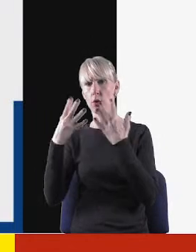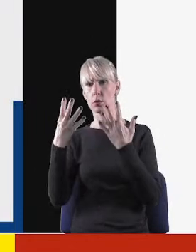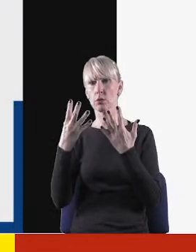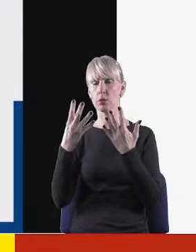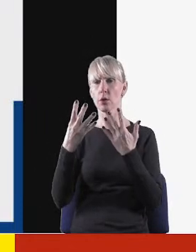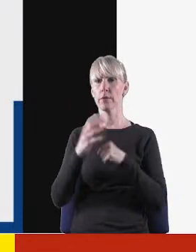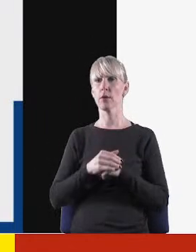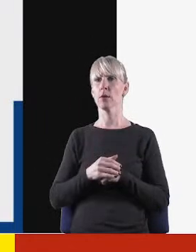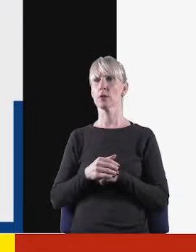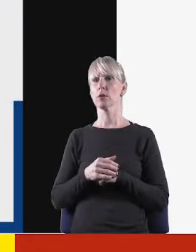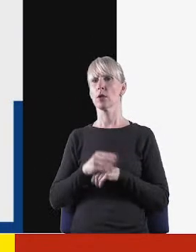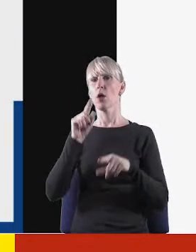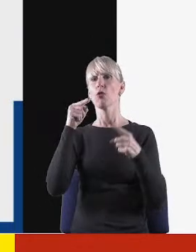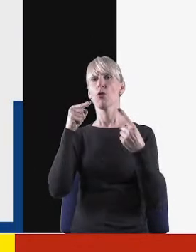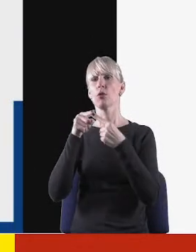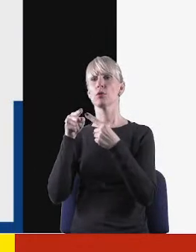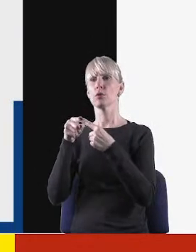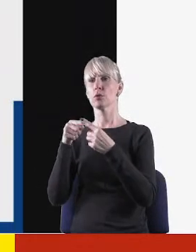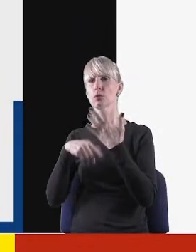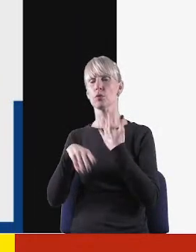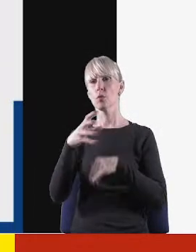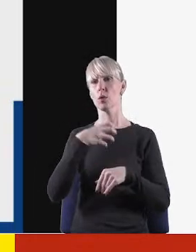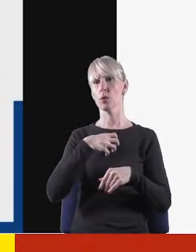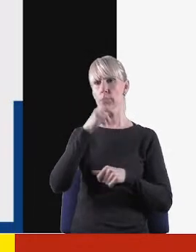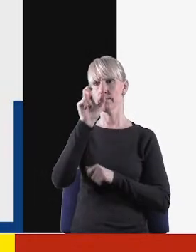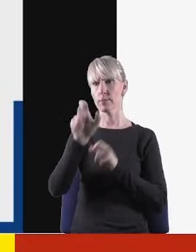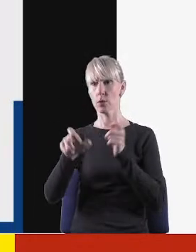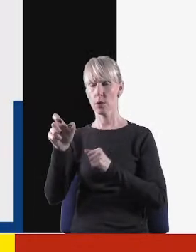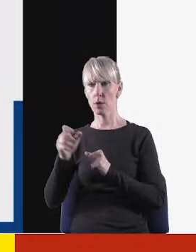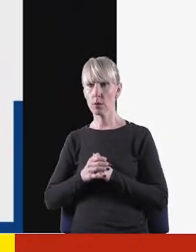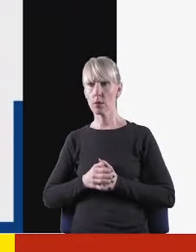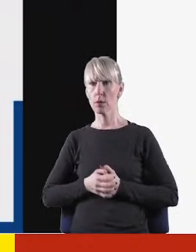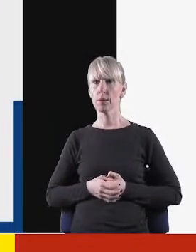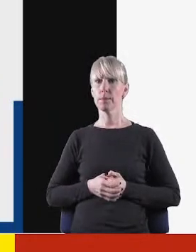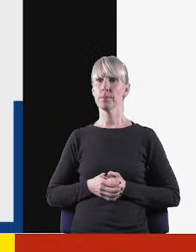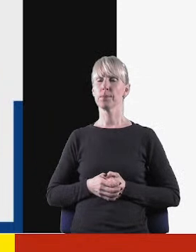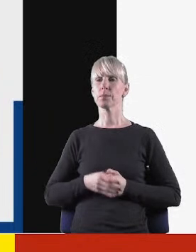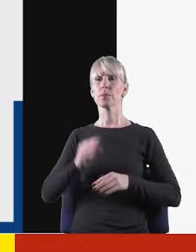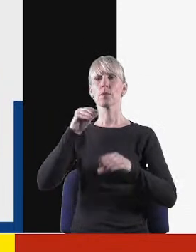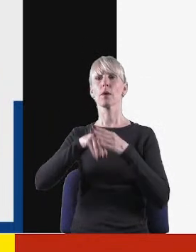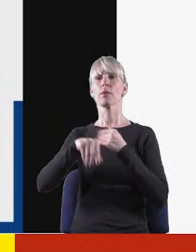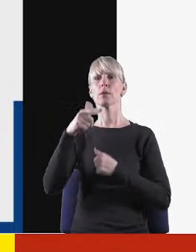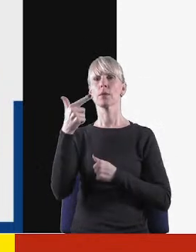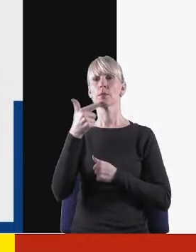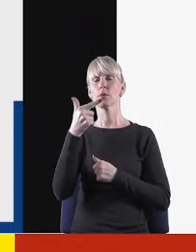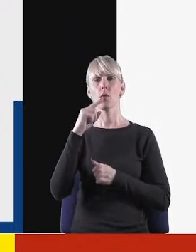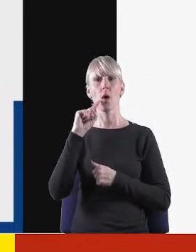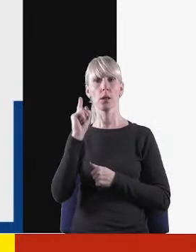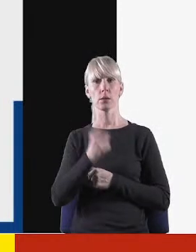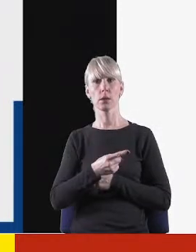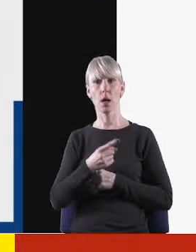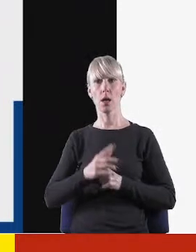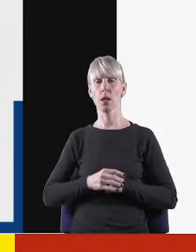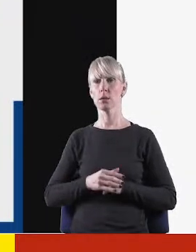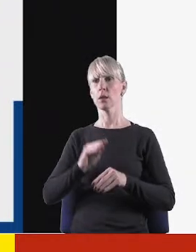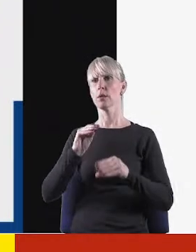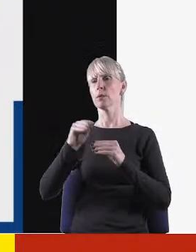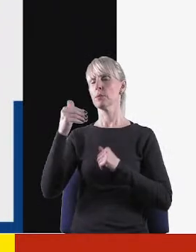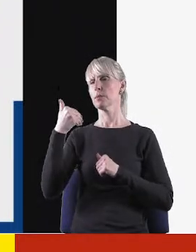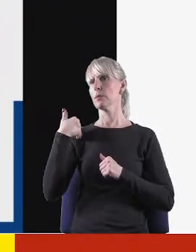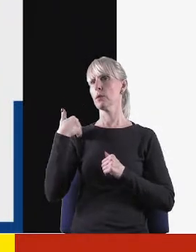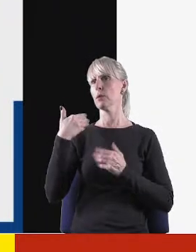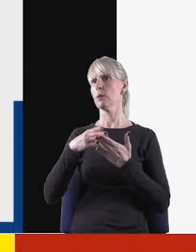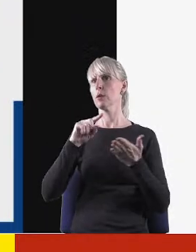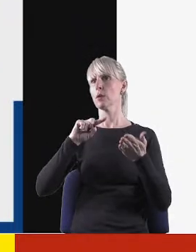doraźnych, dotyczyły one dyrektorów, były dwa zalecenia Jedno dotyczyło